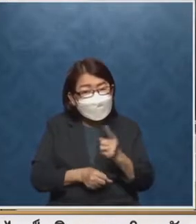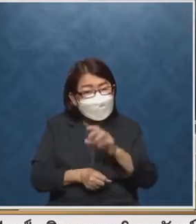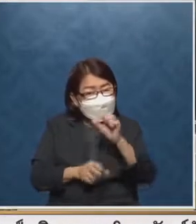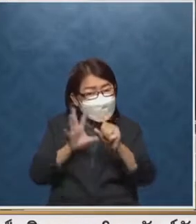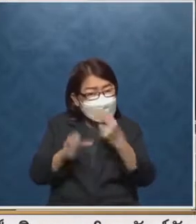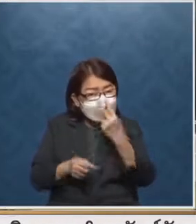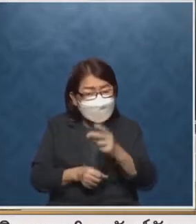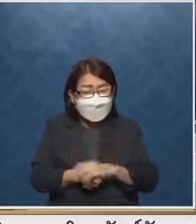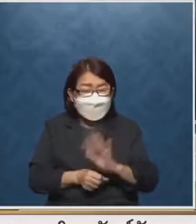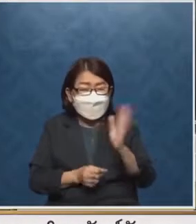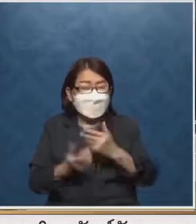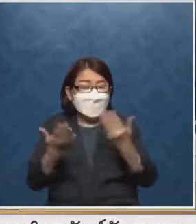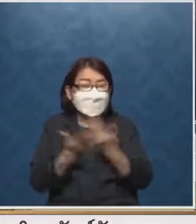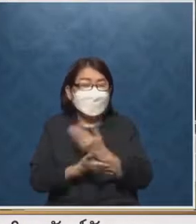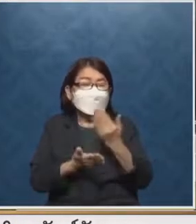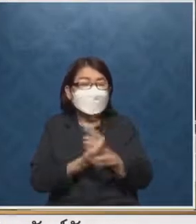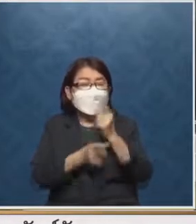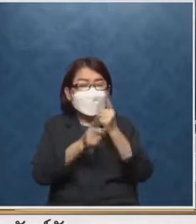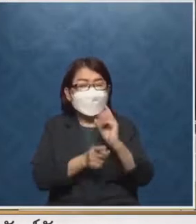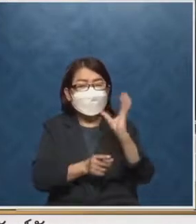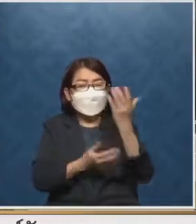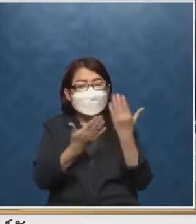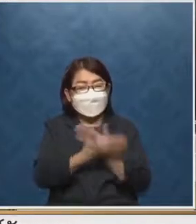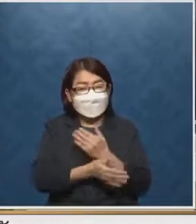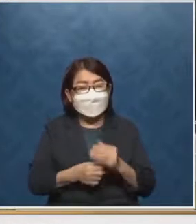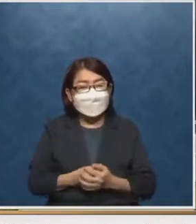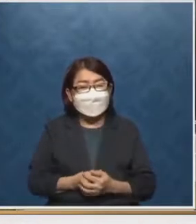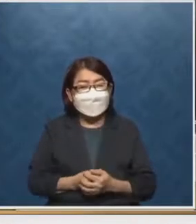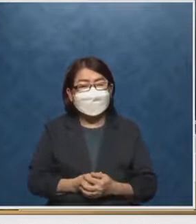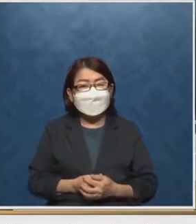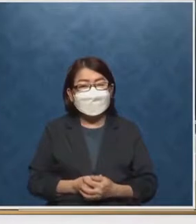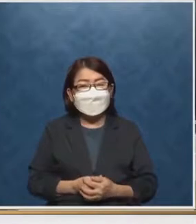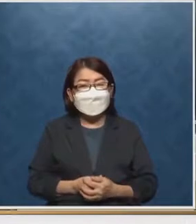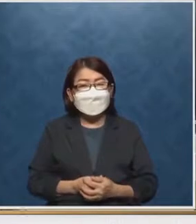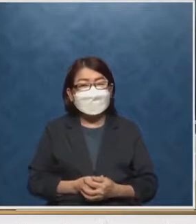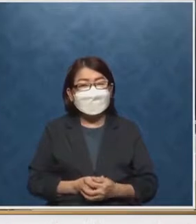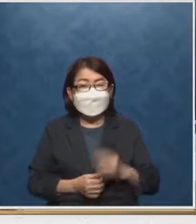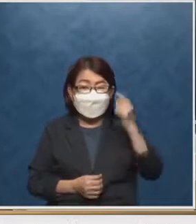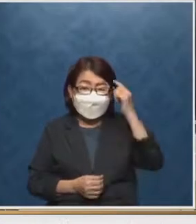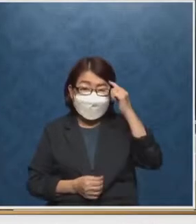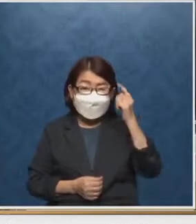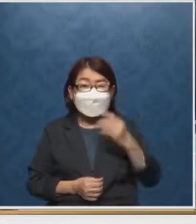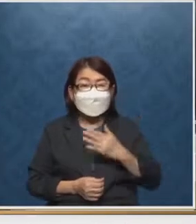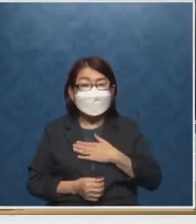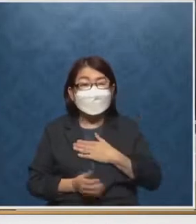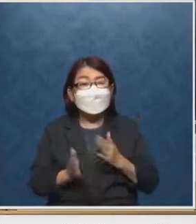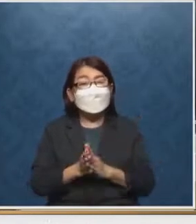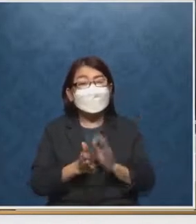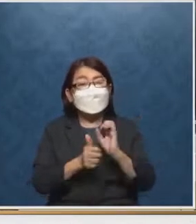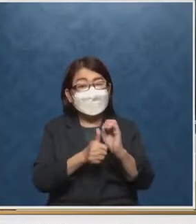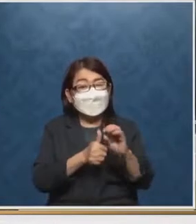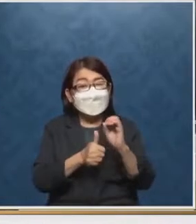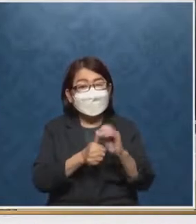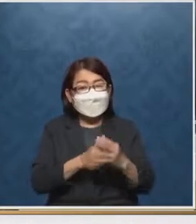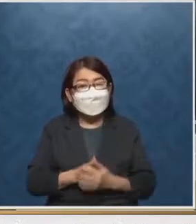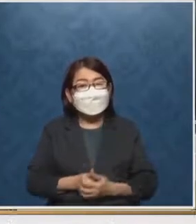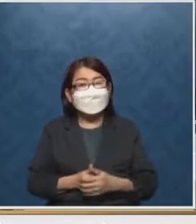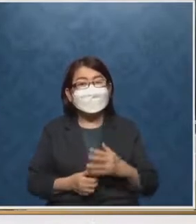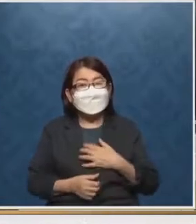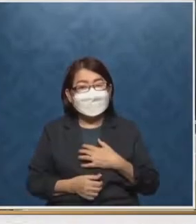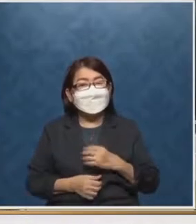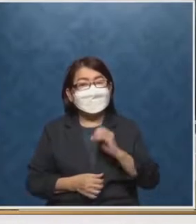ก็ว่ากันไปนะครับอันนี้เป็นความคิดเห็นข้อเสนอแนะที่อยากจะบ